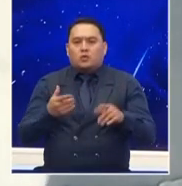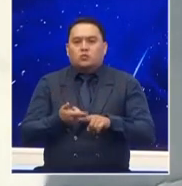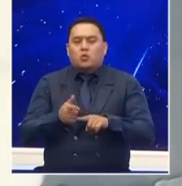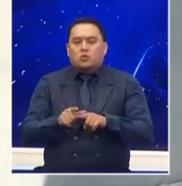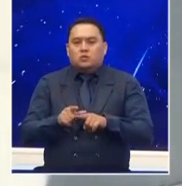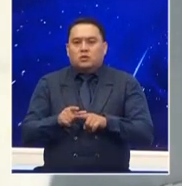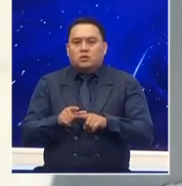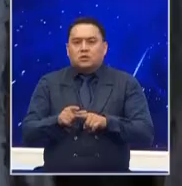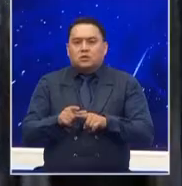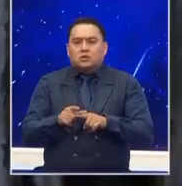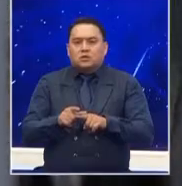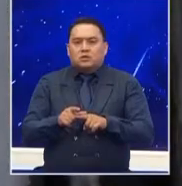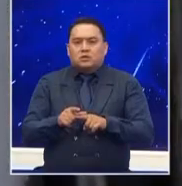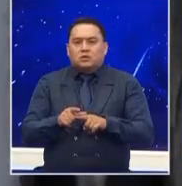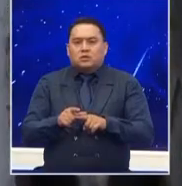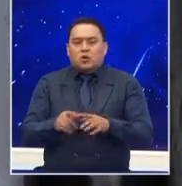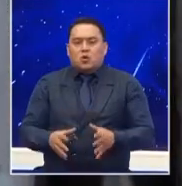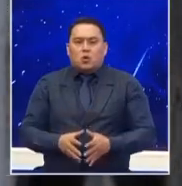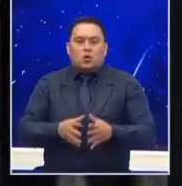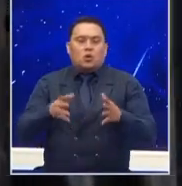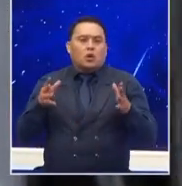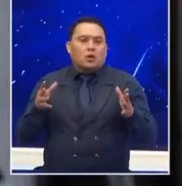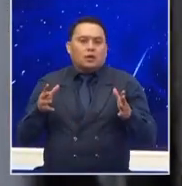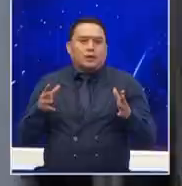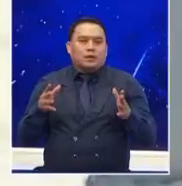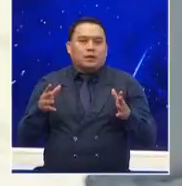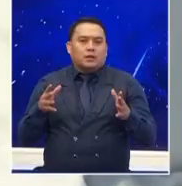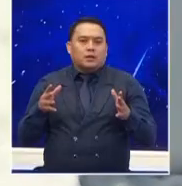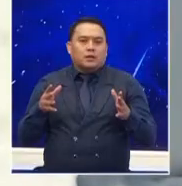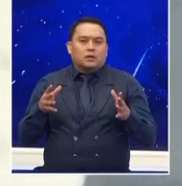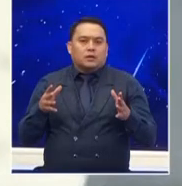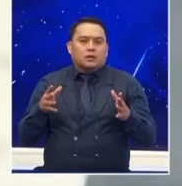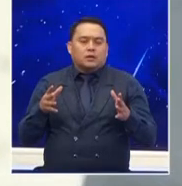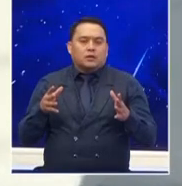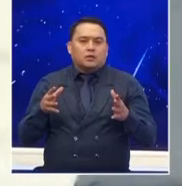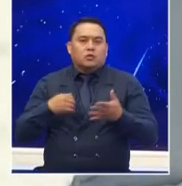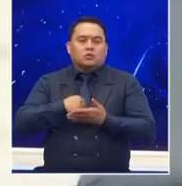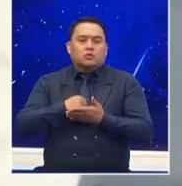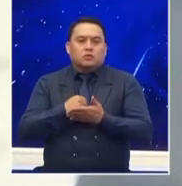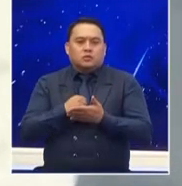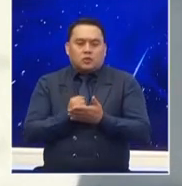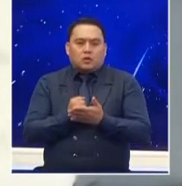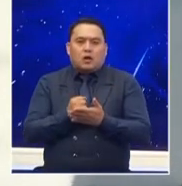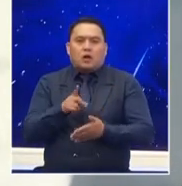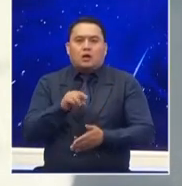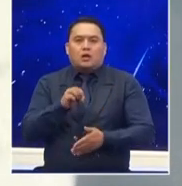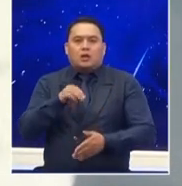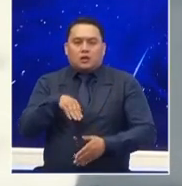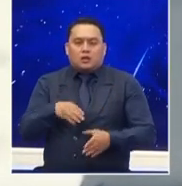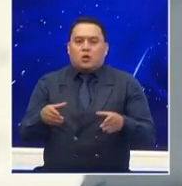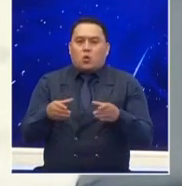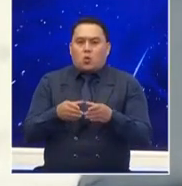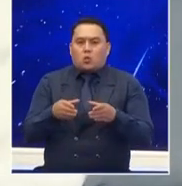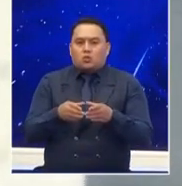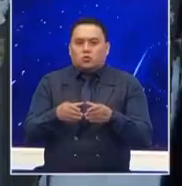жылды жаңағы бір үлкен жуан нүктемен қою үшін Қарекет қайырымдылық